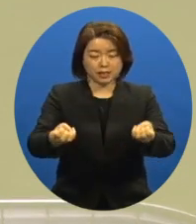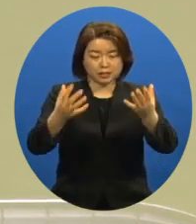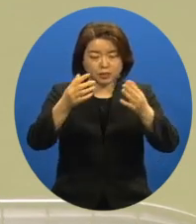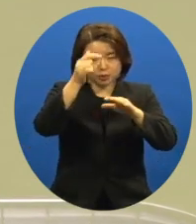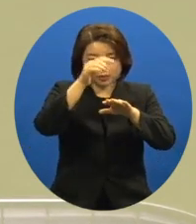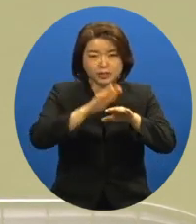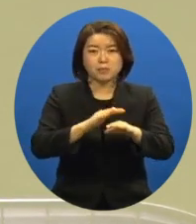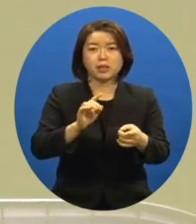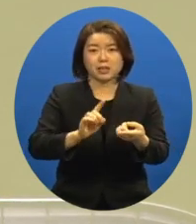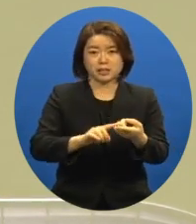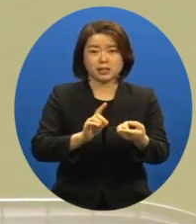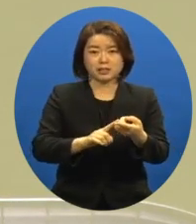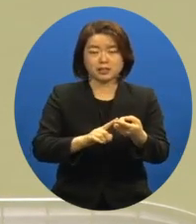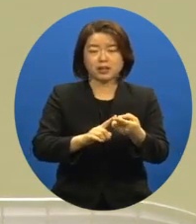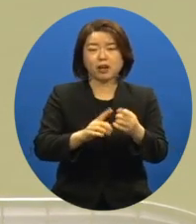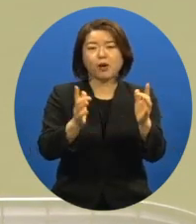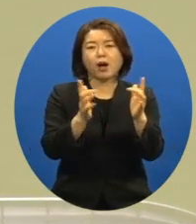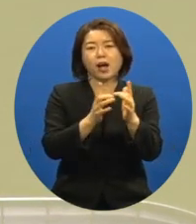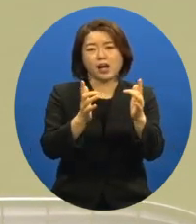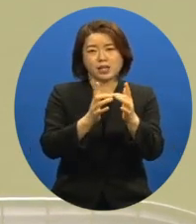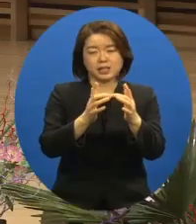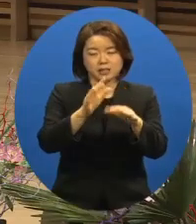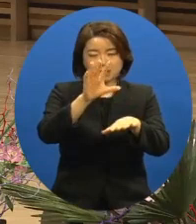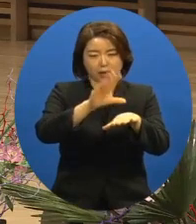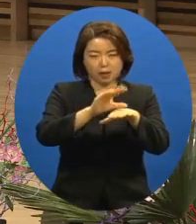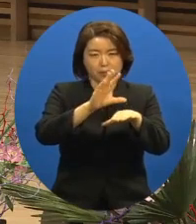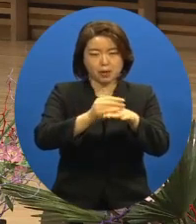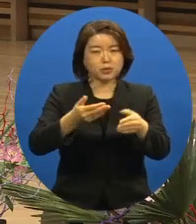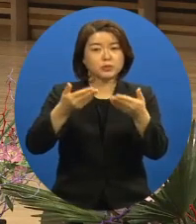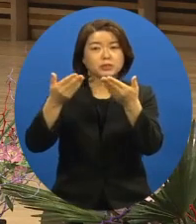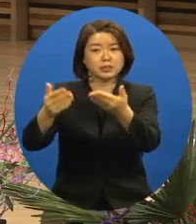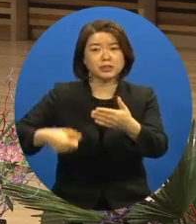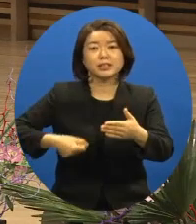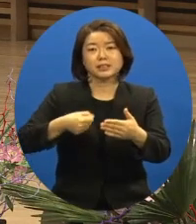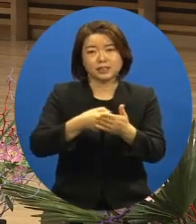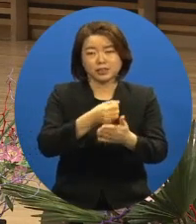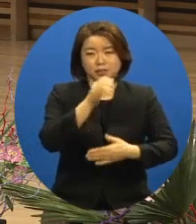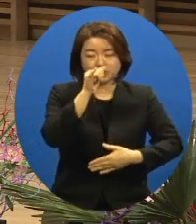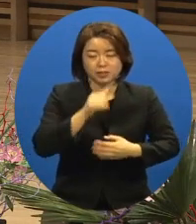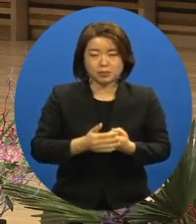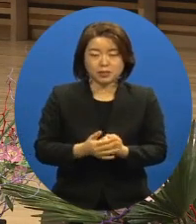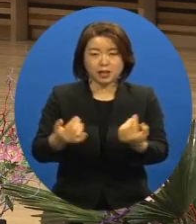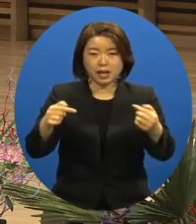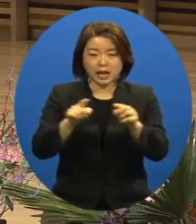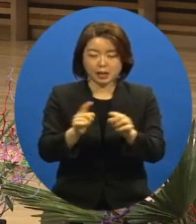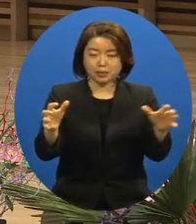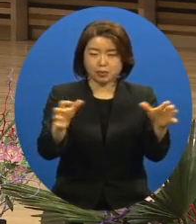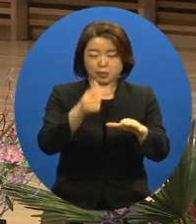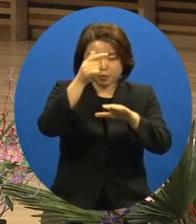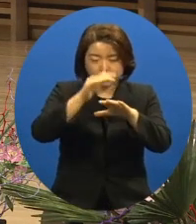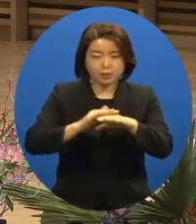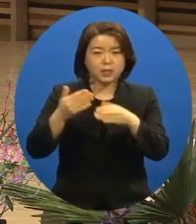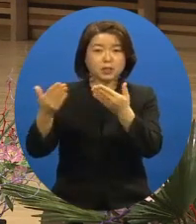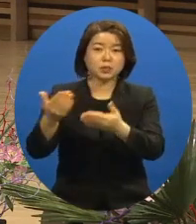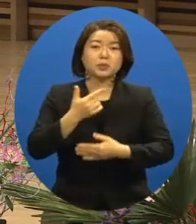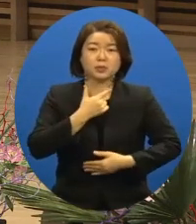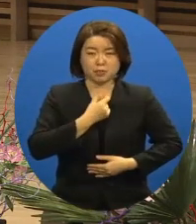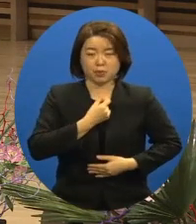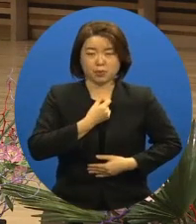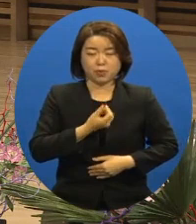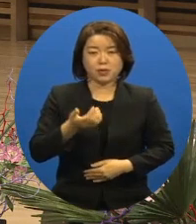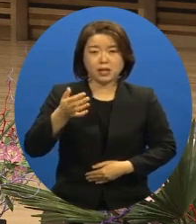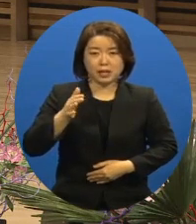생방송 온라인 생방송으로 드리게 됐습니다. 함께 모여서 예배하고 싶지만 아직